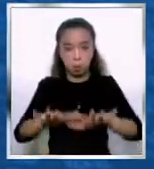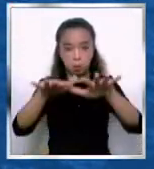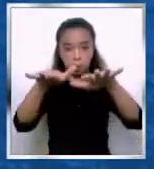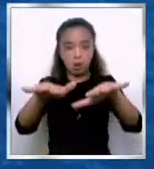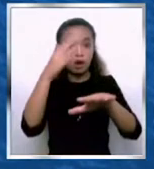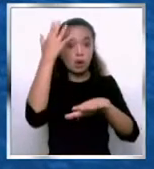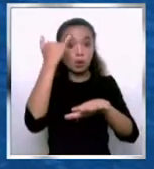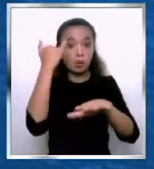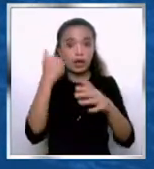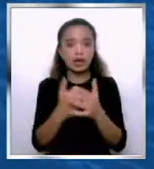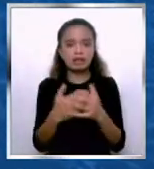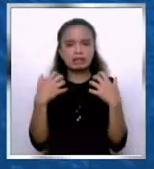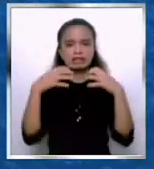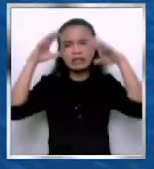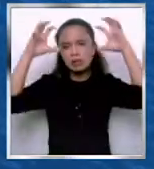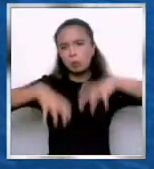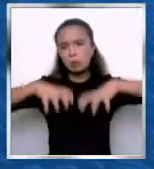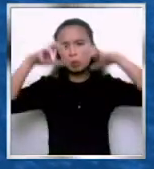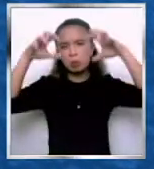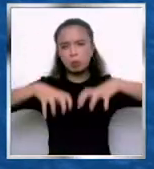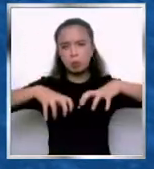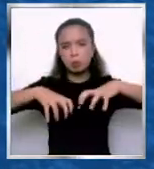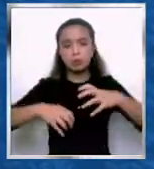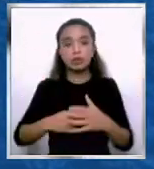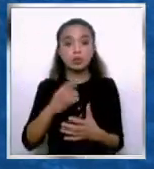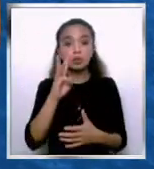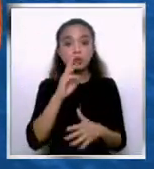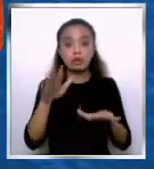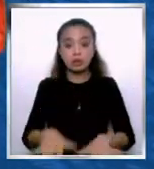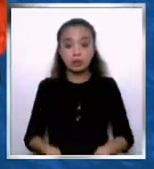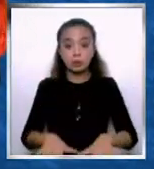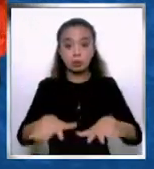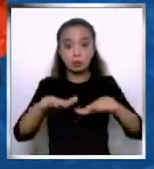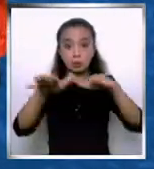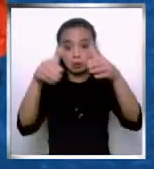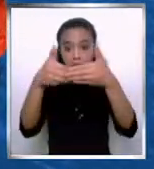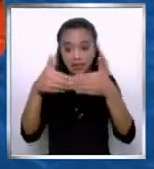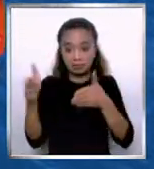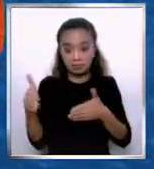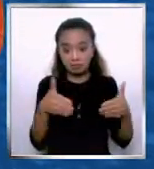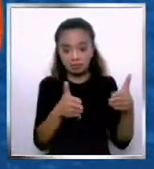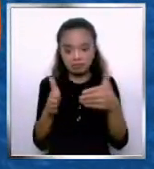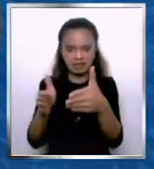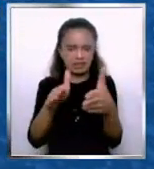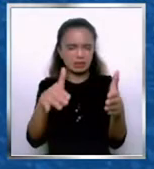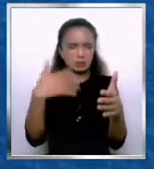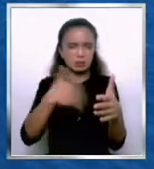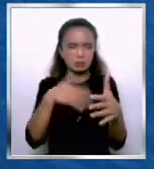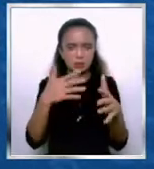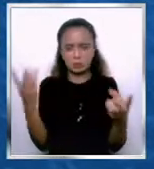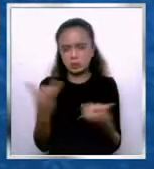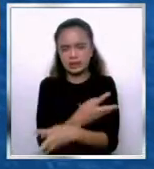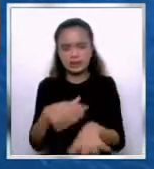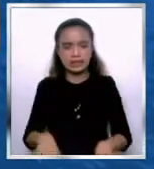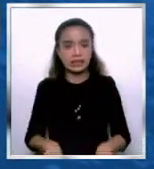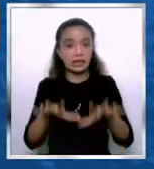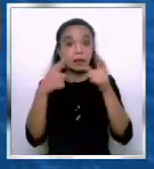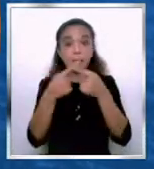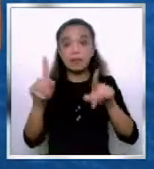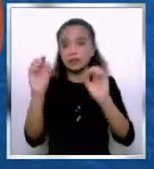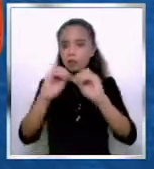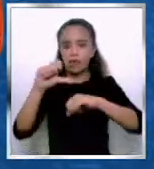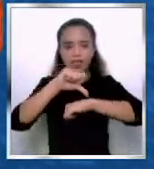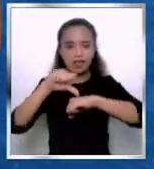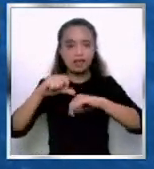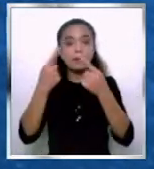malakas na buhos ng ulan, umakyat daw ang tubig sa kalapit na ilog kaya matinding pagbaha ang naranasan. Wala naman nasaktan pero umantabay pa